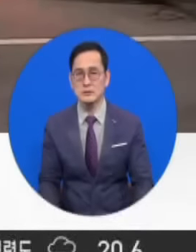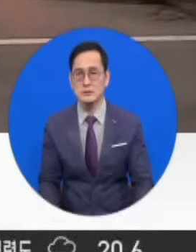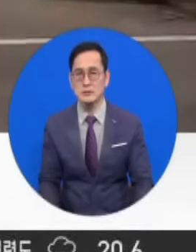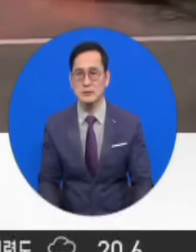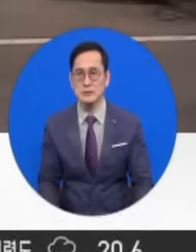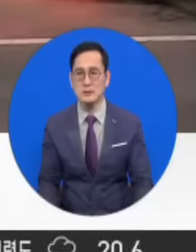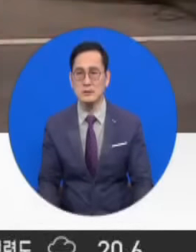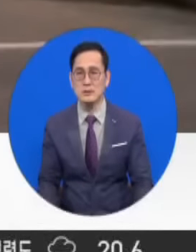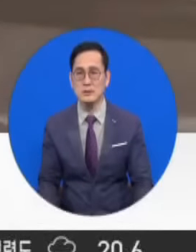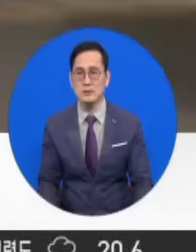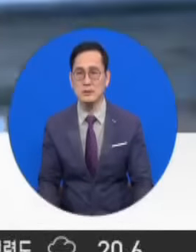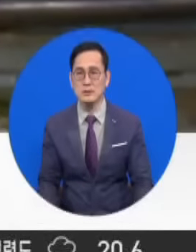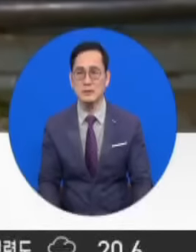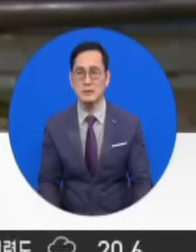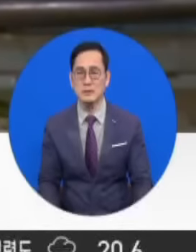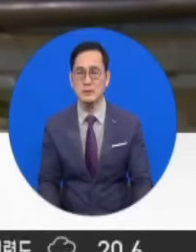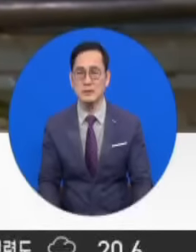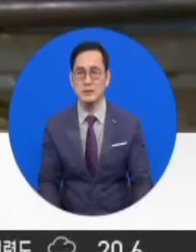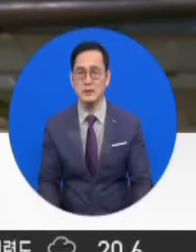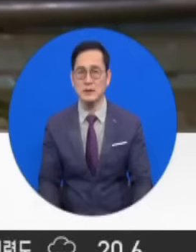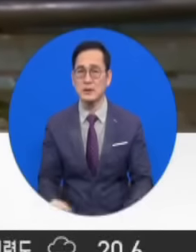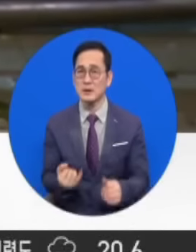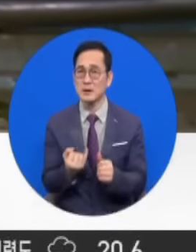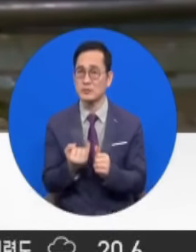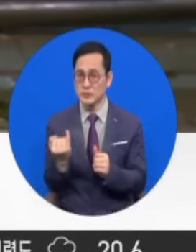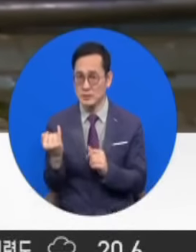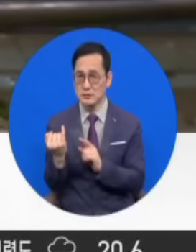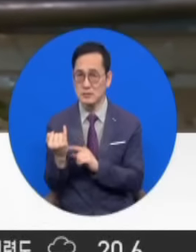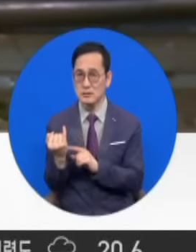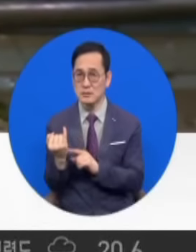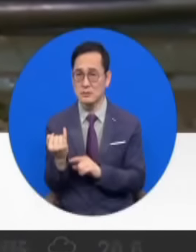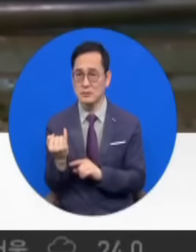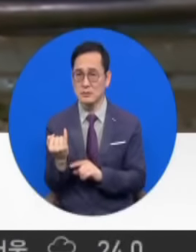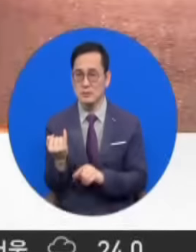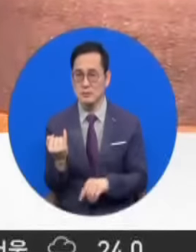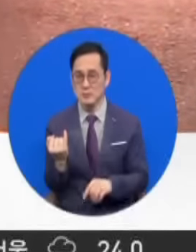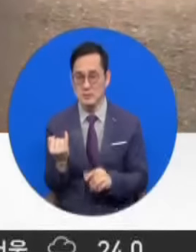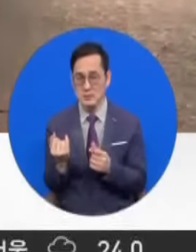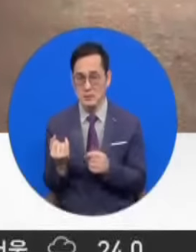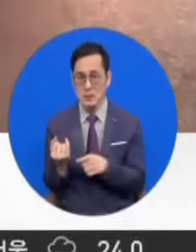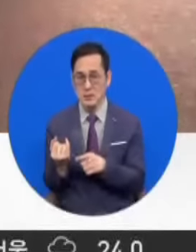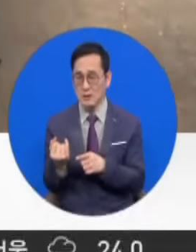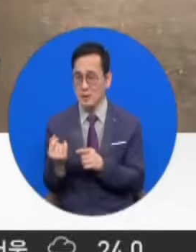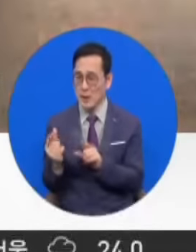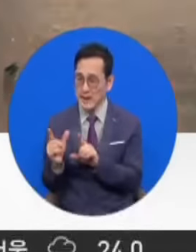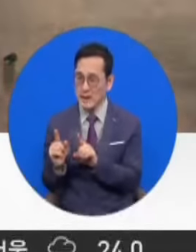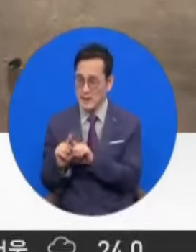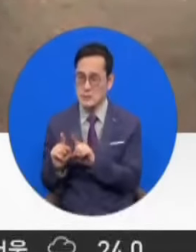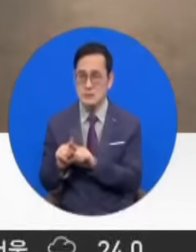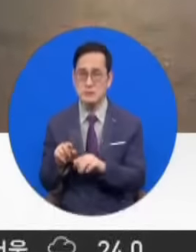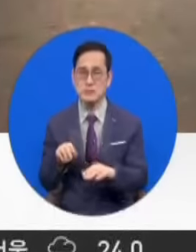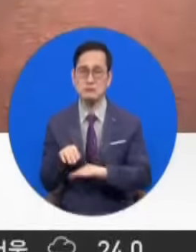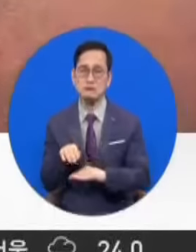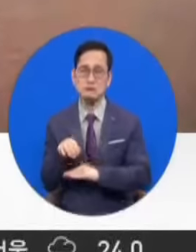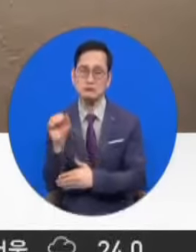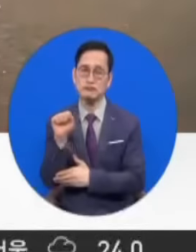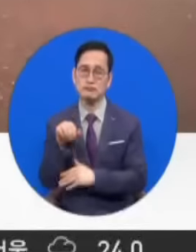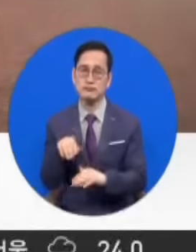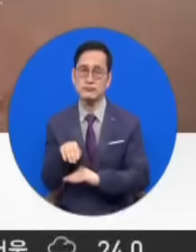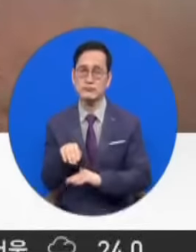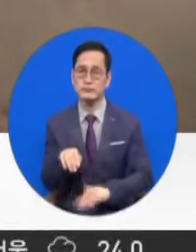사고 기사님의 아내라고 얘기를 했잖아요. 그런 걸로 봐서는 일부러 저런 사고를 낸 것도 아니다 네. 보여지고요. 그러면